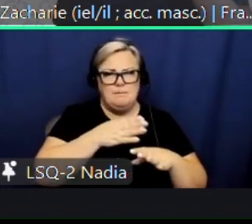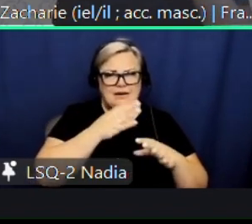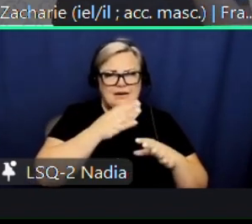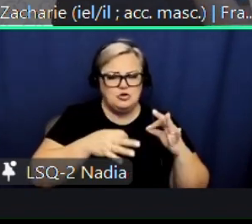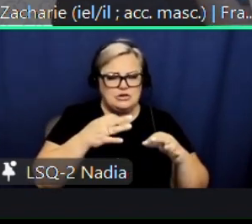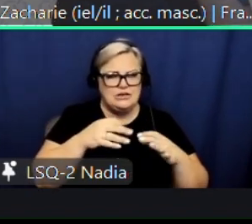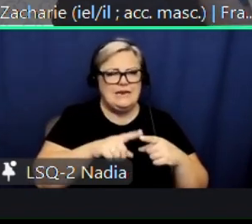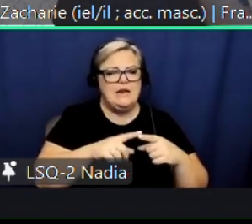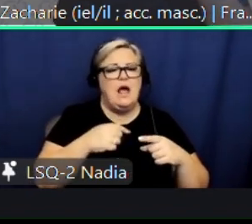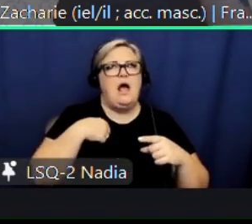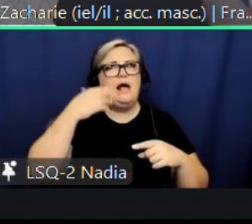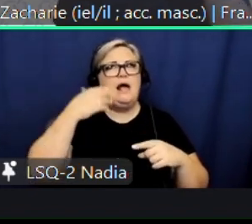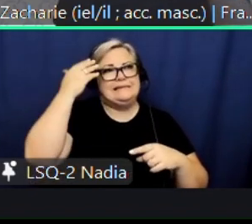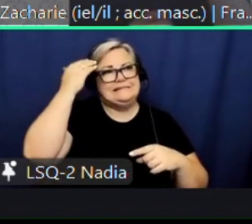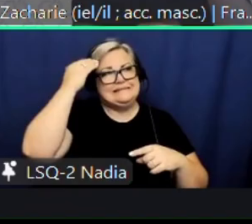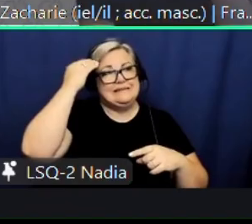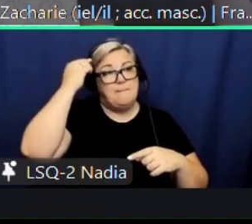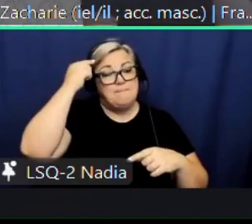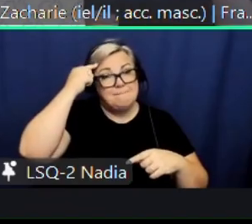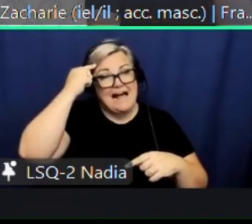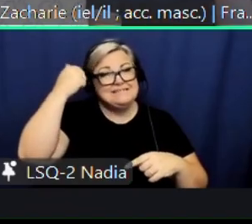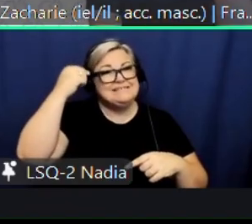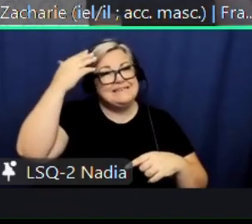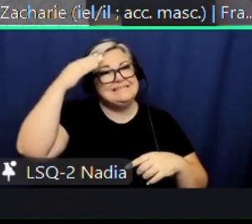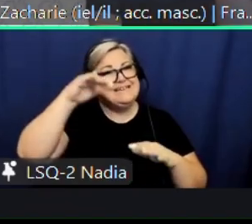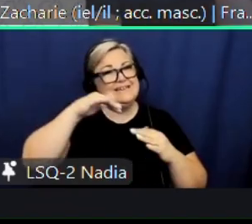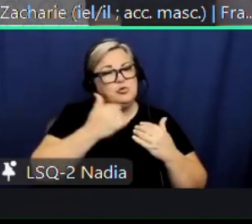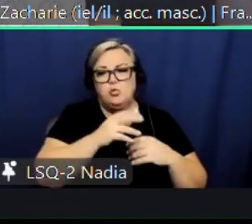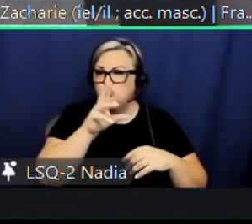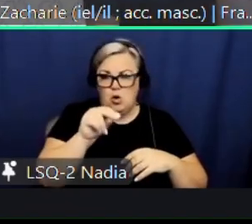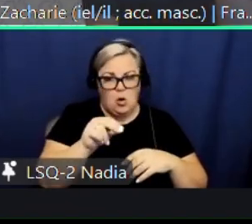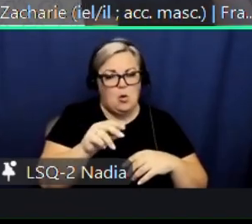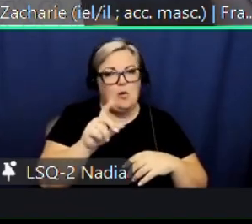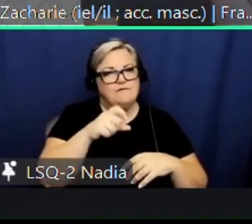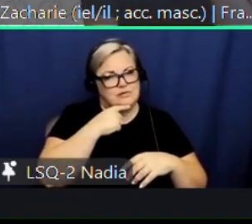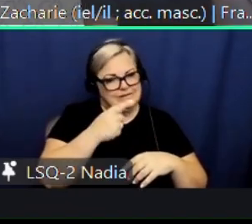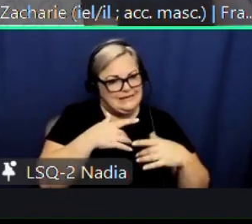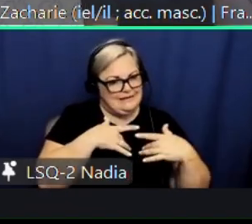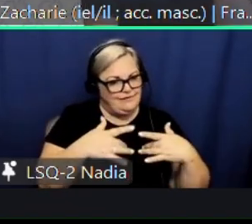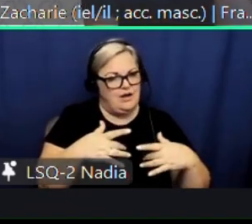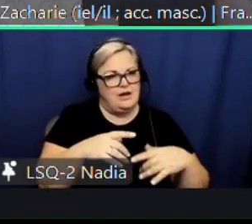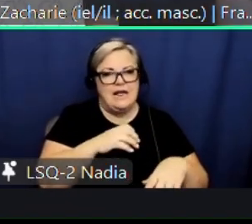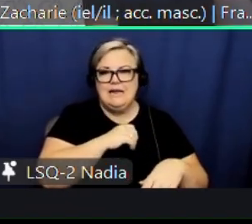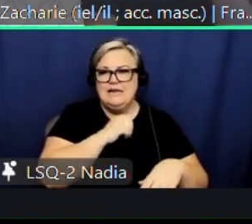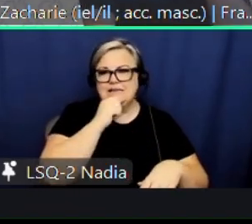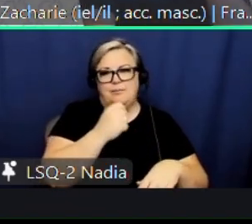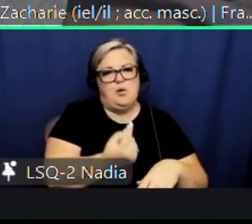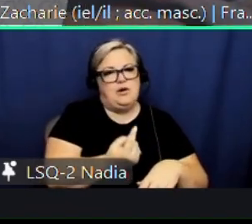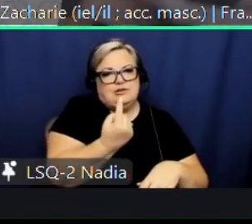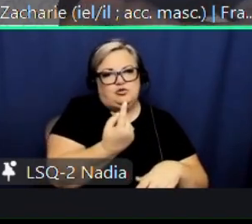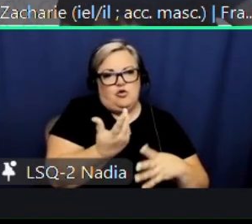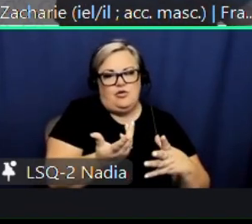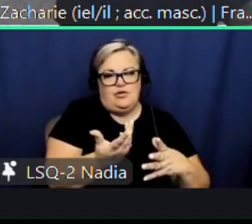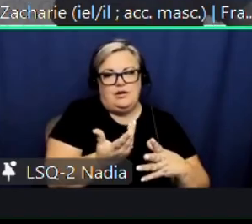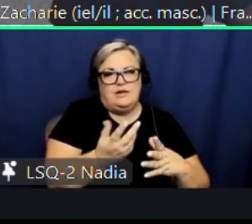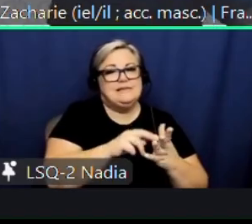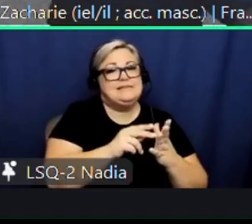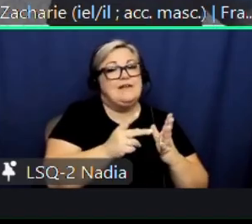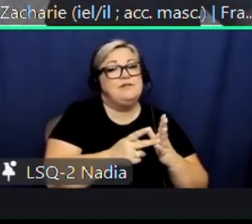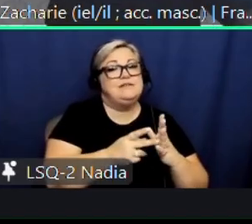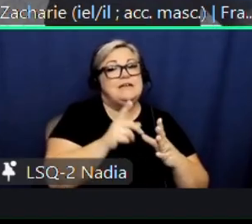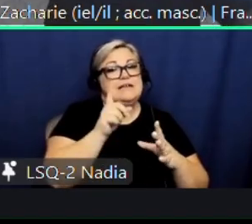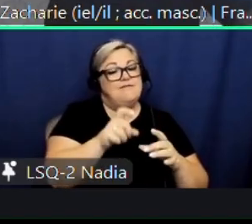en reconnaissant qu'on ne sait pas tout et que ses expériences ou ses connaissances ne sont pas les seules qui sont valides. Ceci peut vouloir